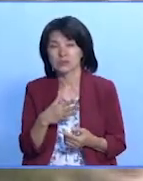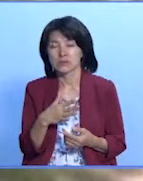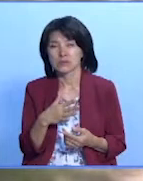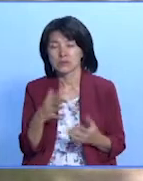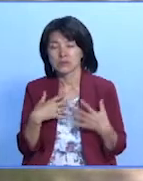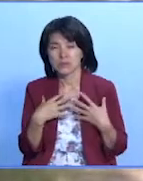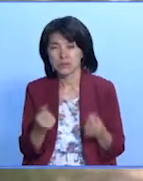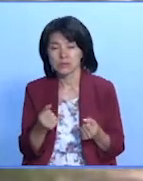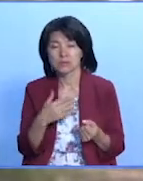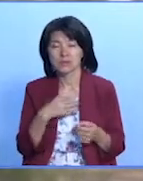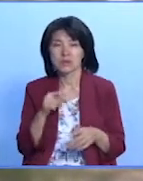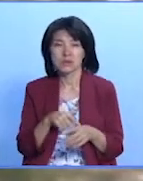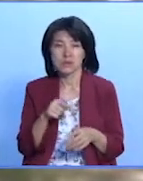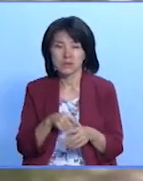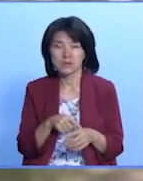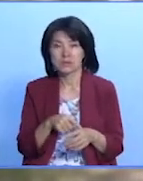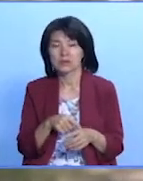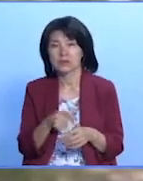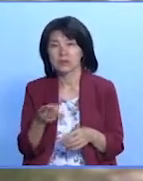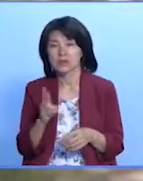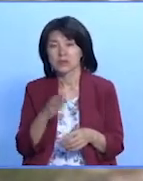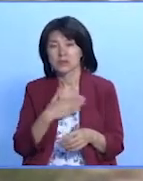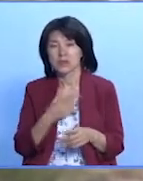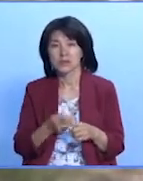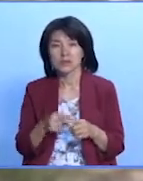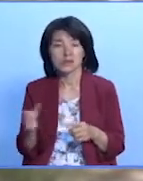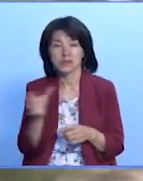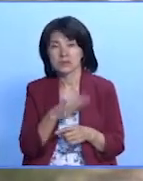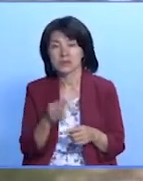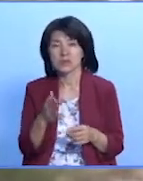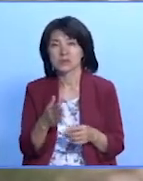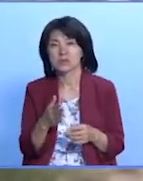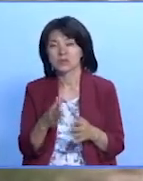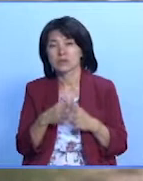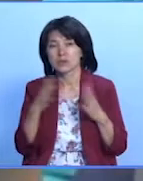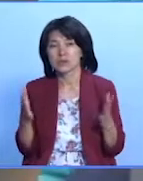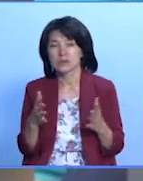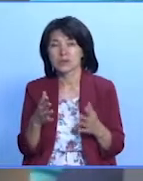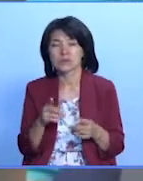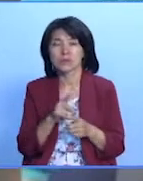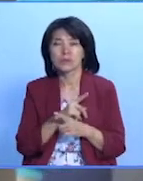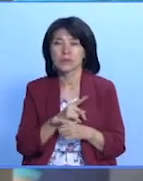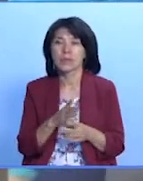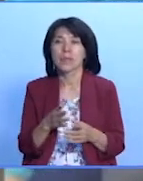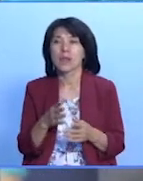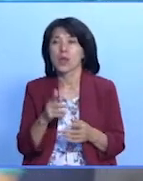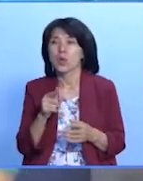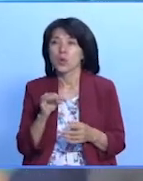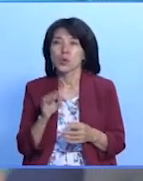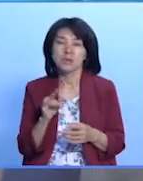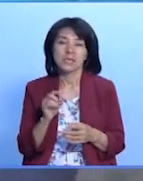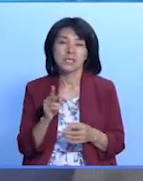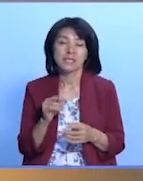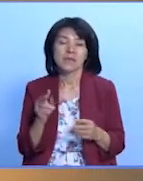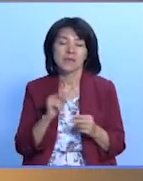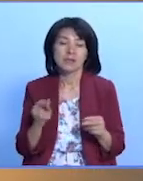Вот. Мы соболезнуем. И, конечно, для нас, для всего коллектива это был большой удар. Гульбаршин Шарипова воспитала двоих